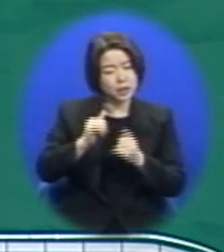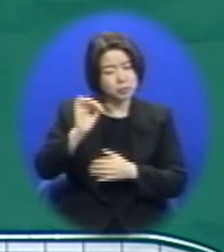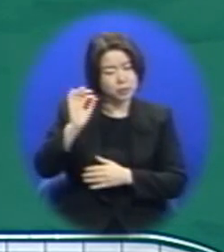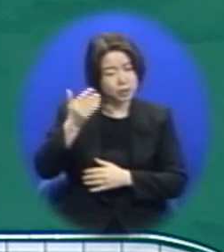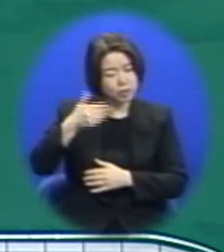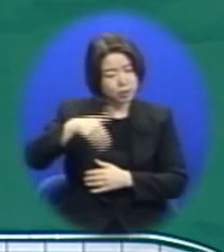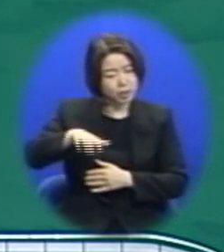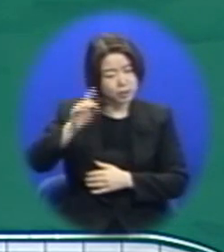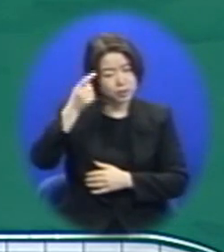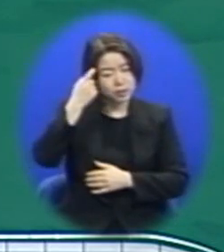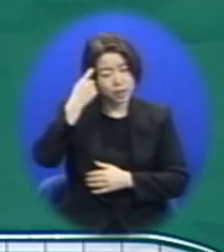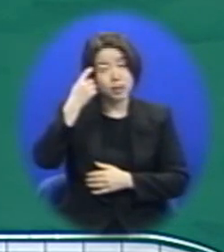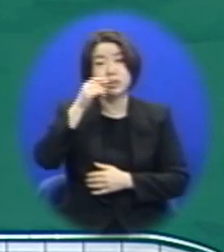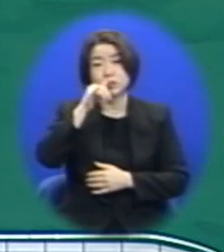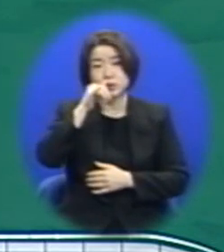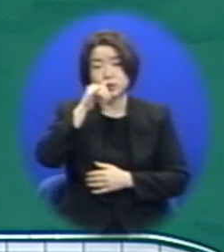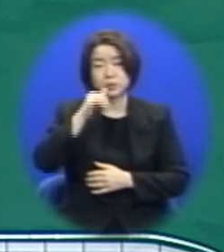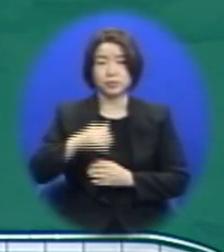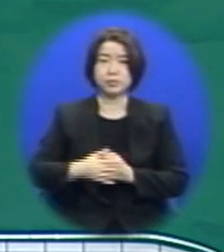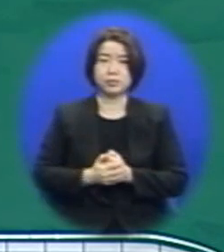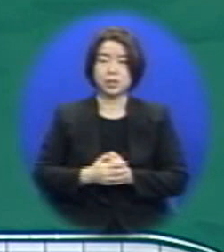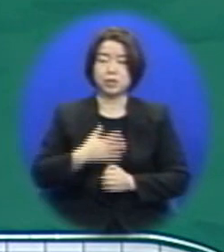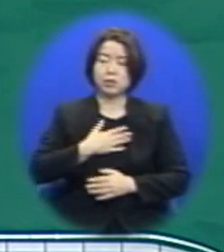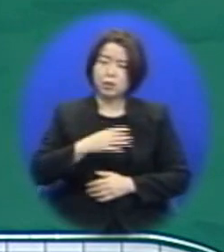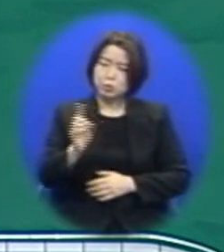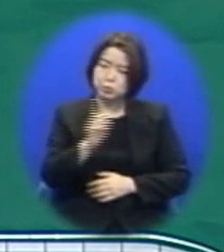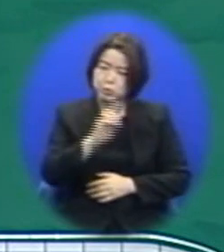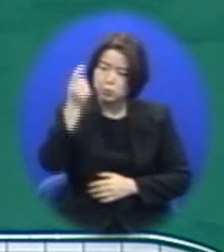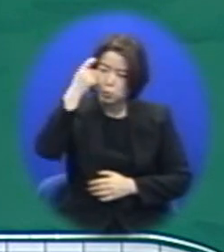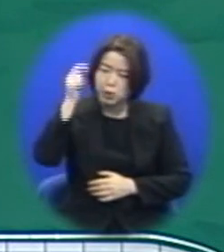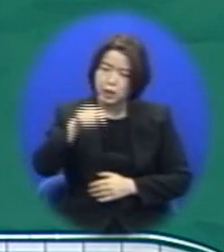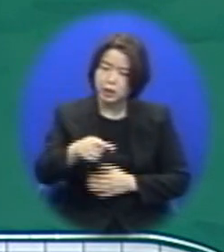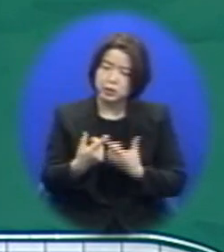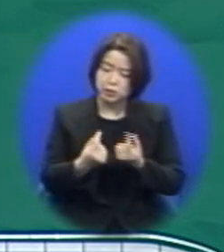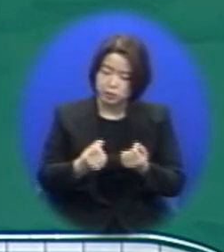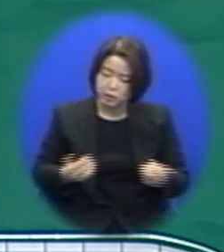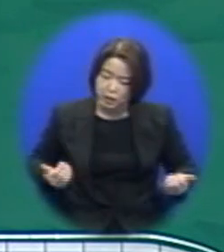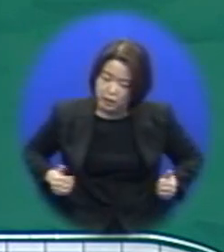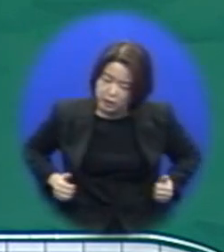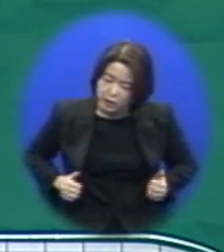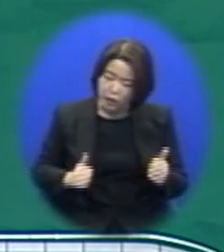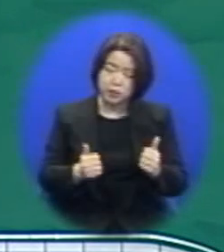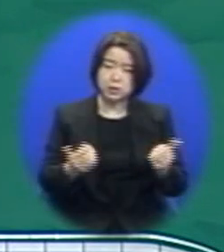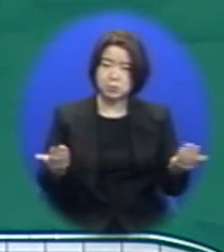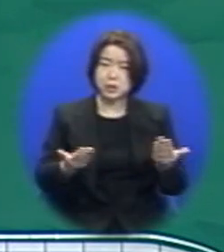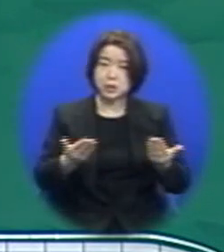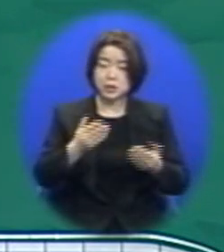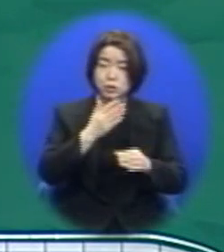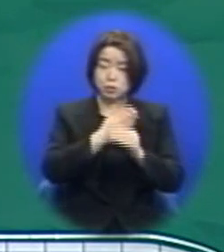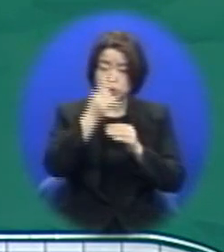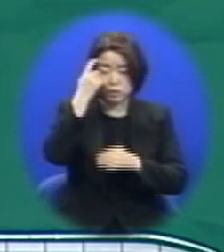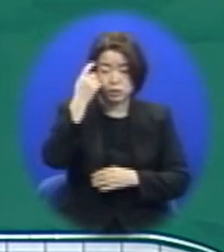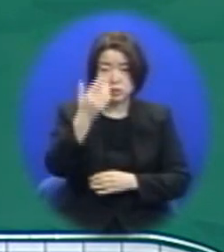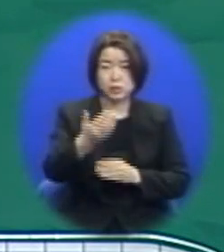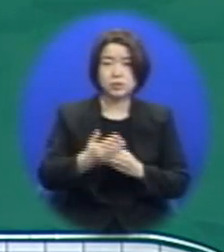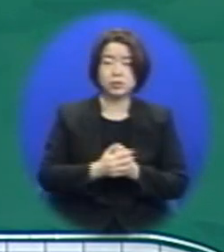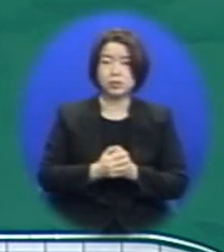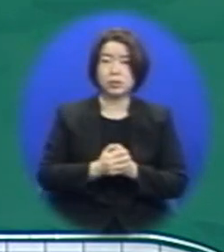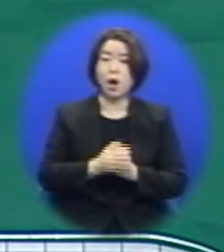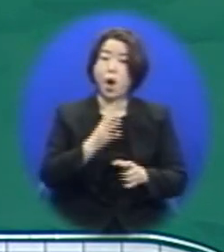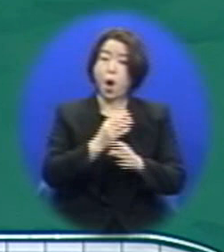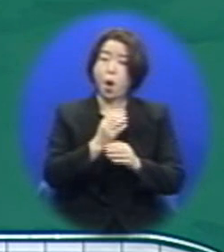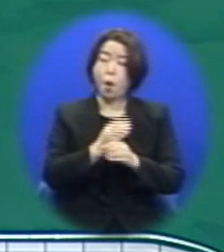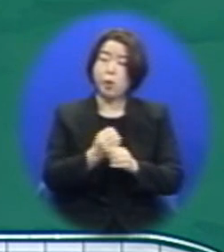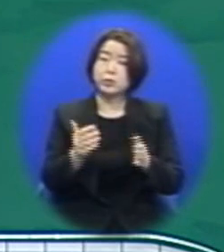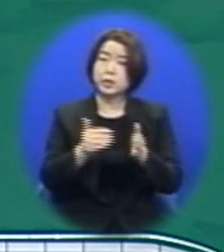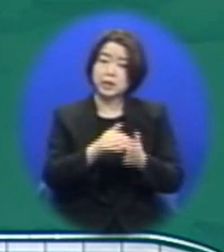되어가는구나 하는 생각을 했어요. 내가 도대체 왜 이렇게 열심히 목회하는 거지? 내가 언제까지 이런 목표를